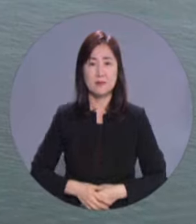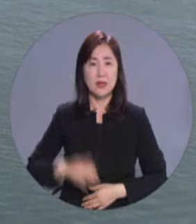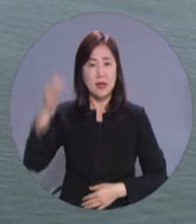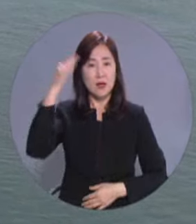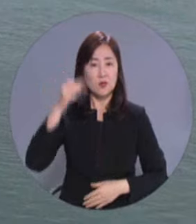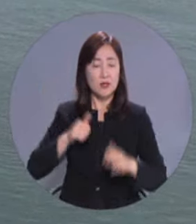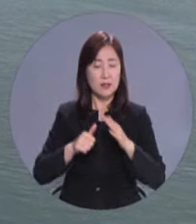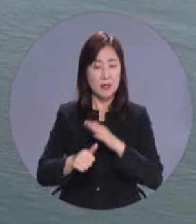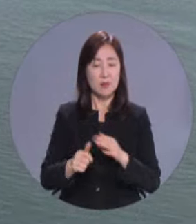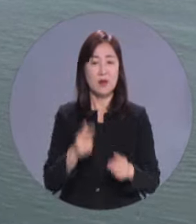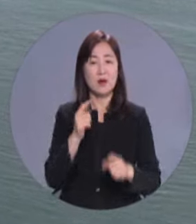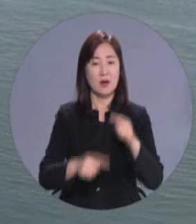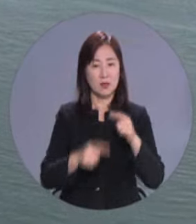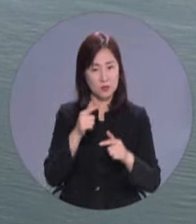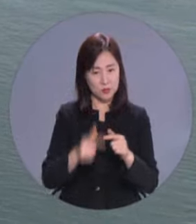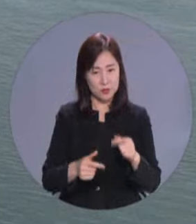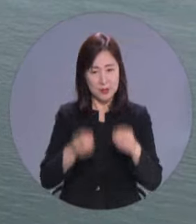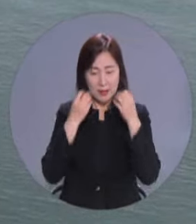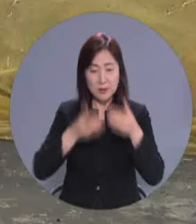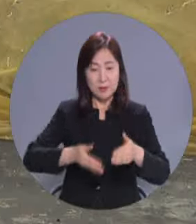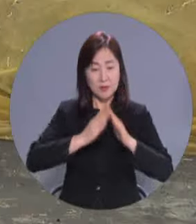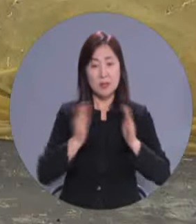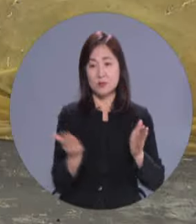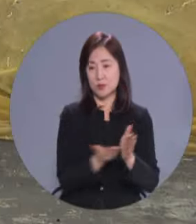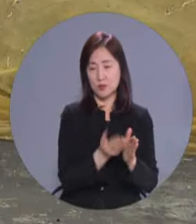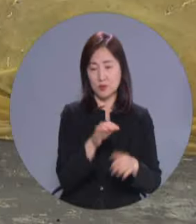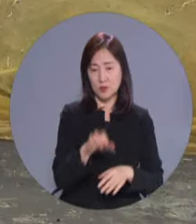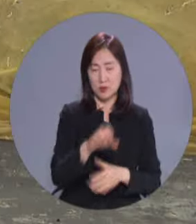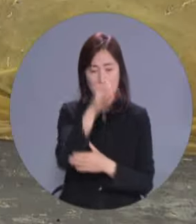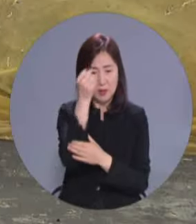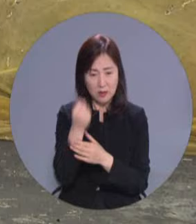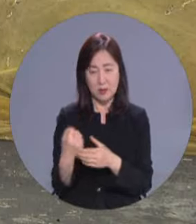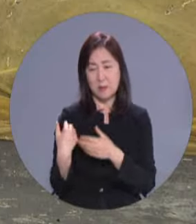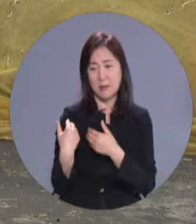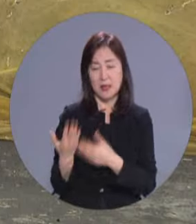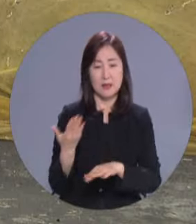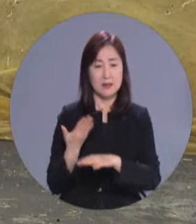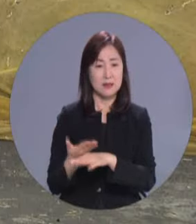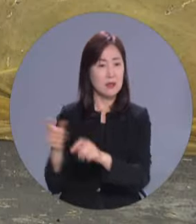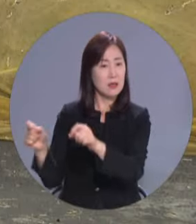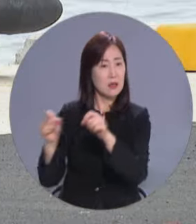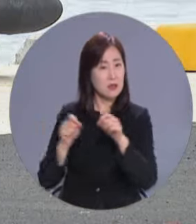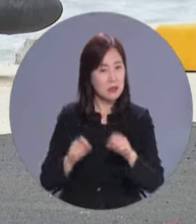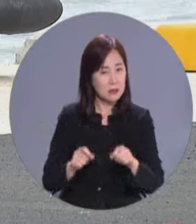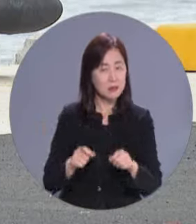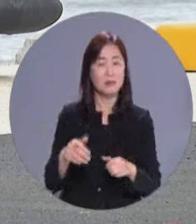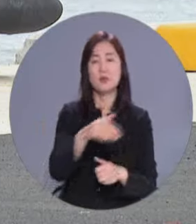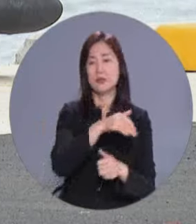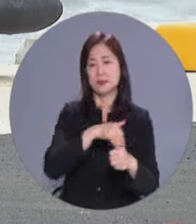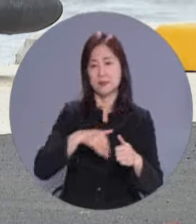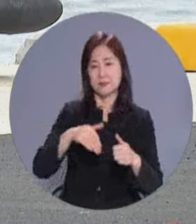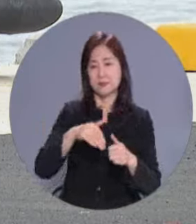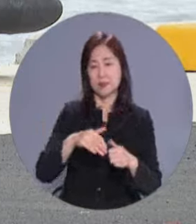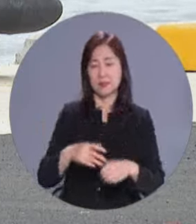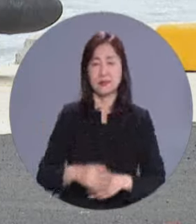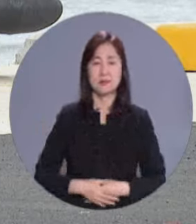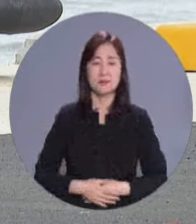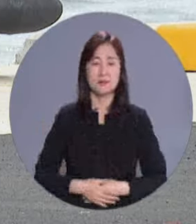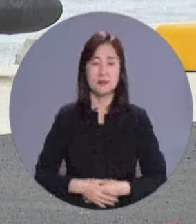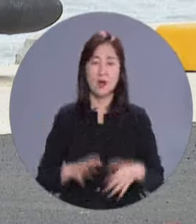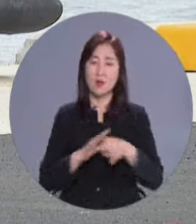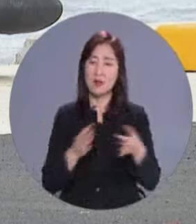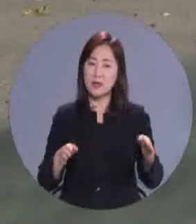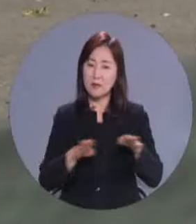대인 한구 도시에 새롭게 지어진 부두가 날고 방치돼 버린 여타 구들의 수순을 밟지 않기 위해 관계 기관들의